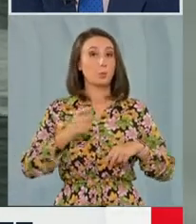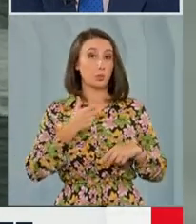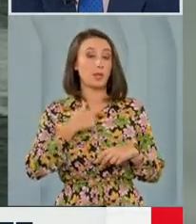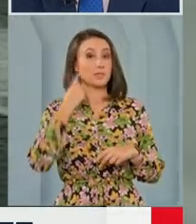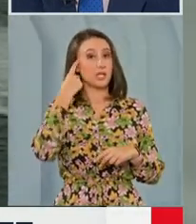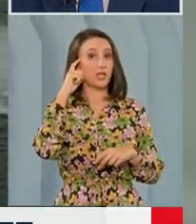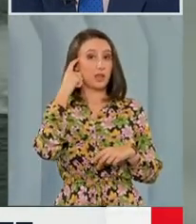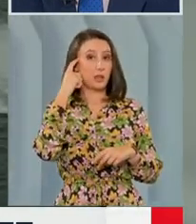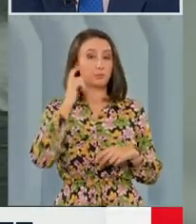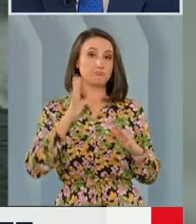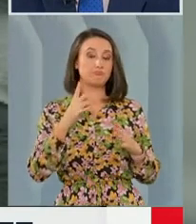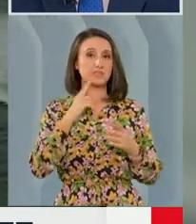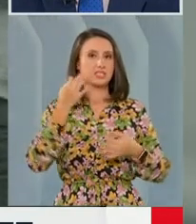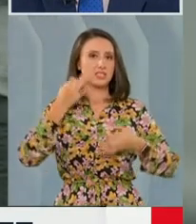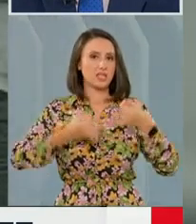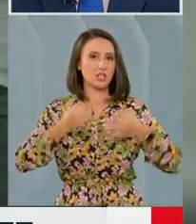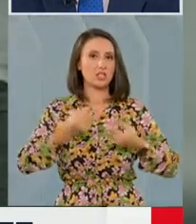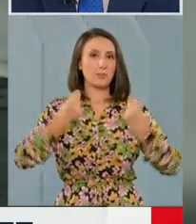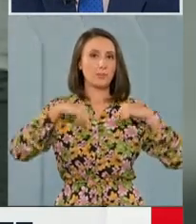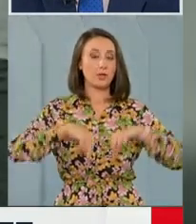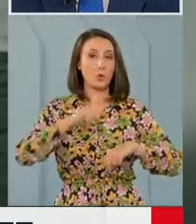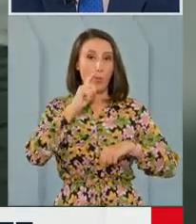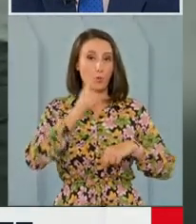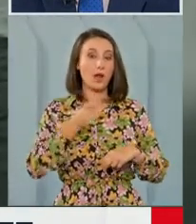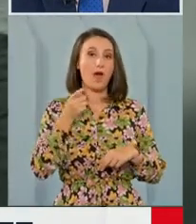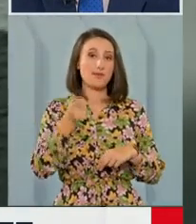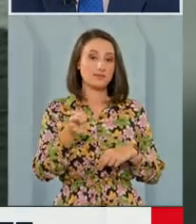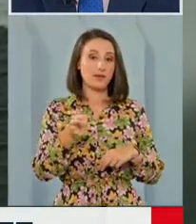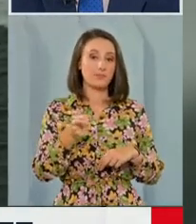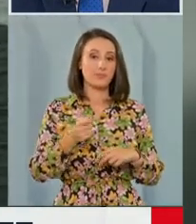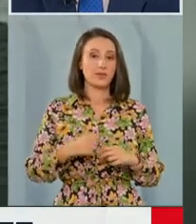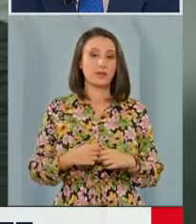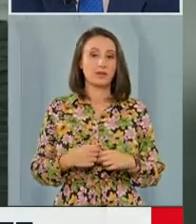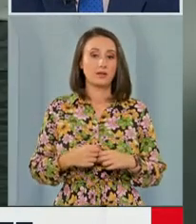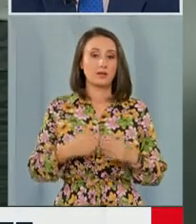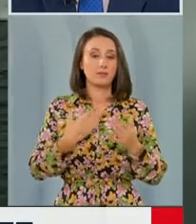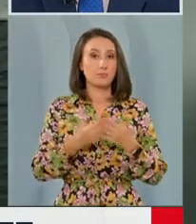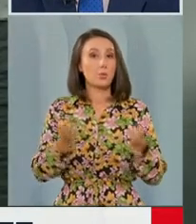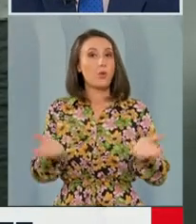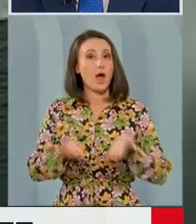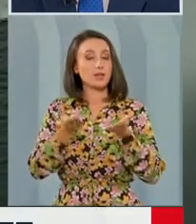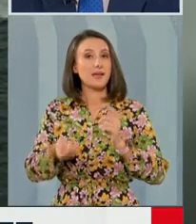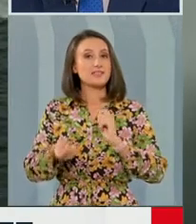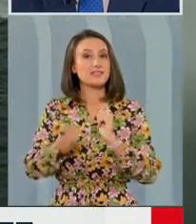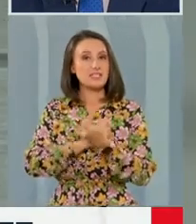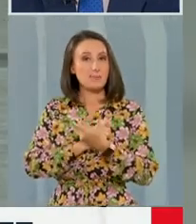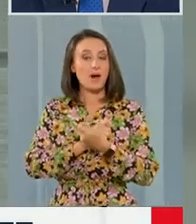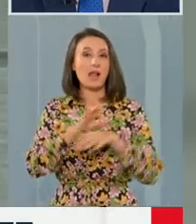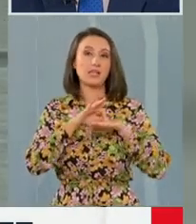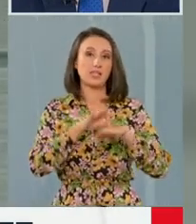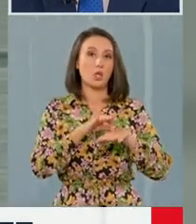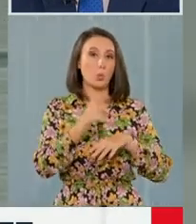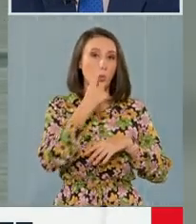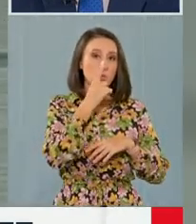gândim astfel că ar fi o strategie a președintelui ucrainean aceasta, astfel încât să grăbească schimbarea liderului de la